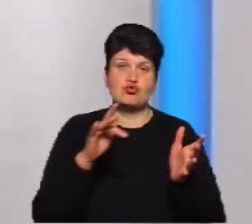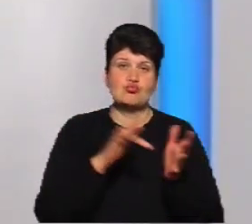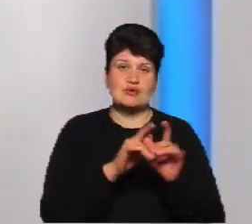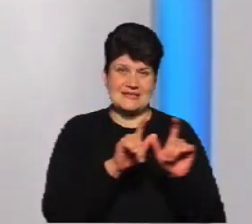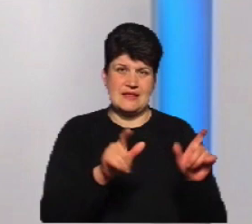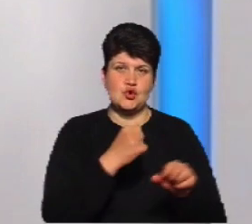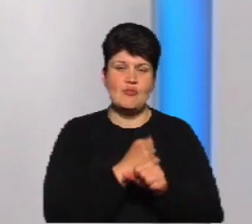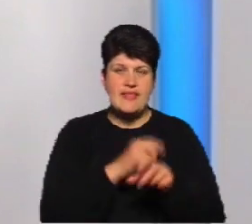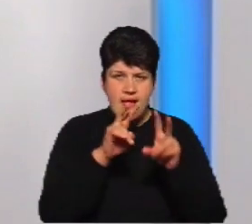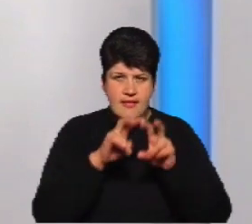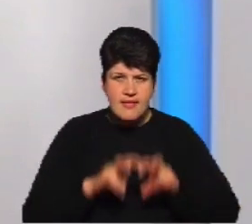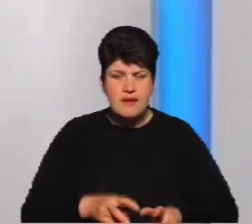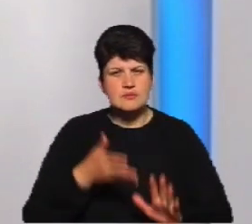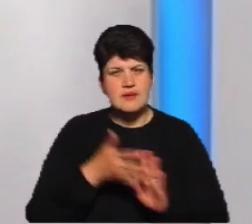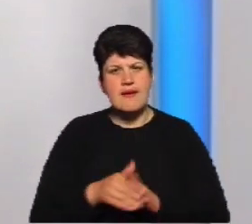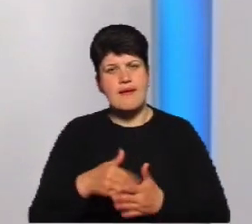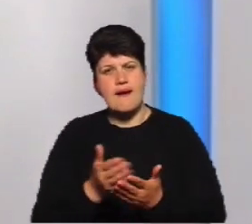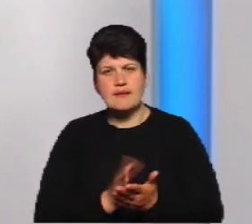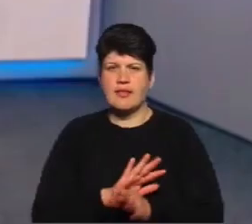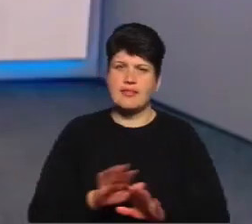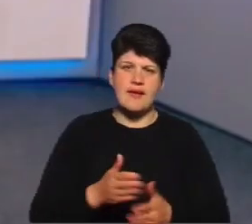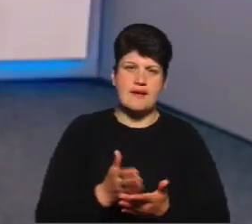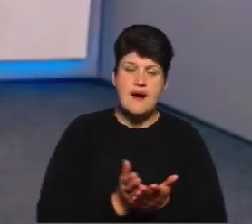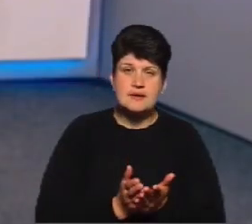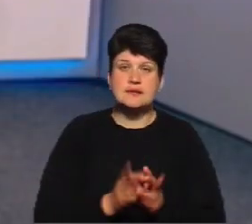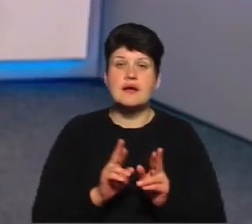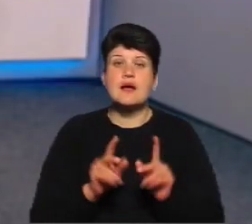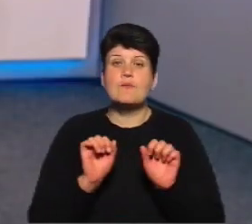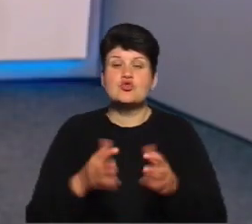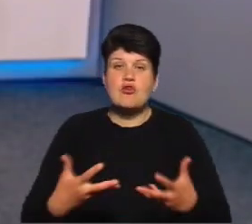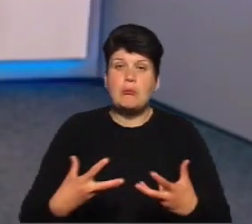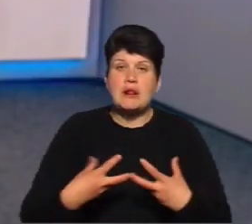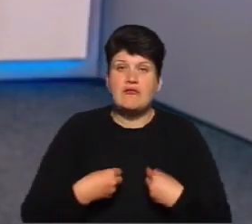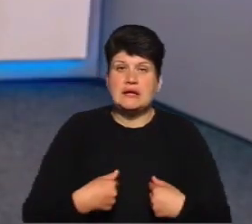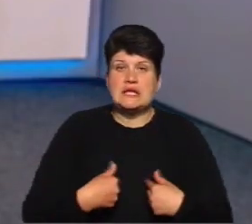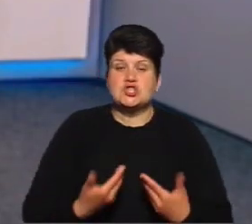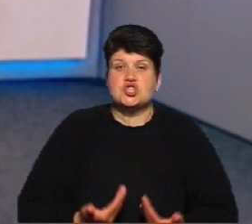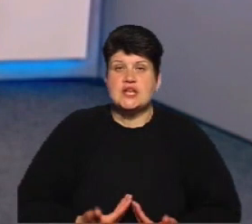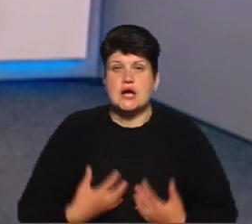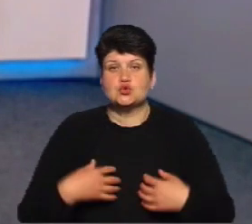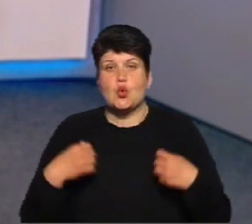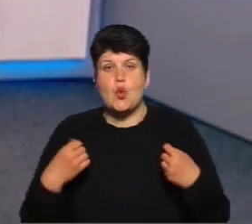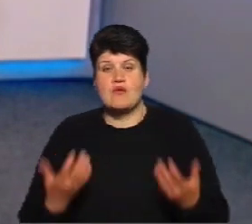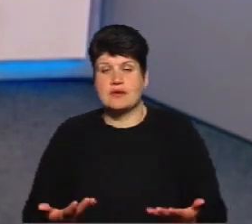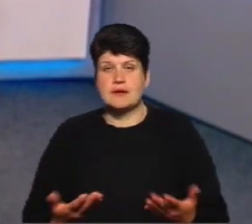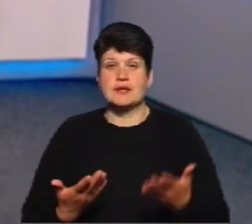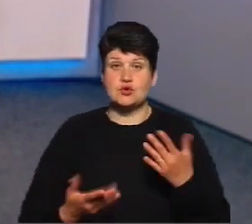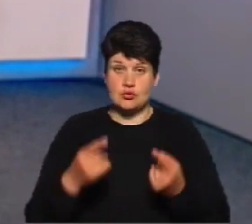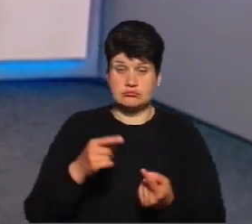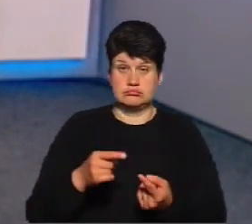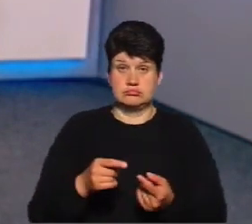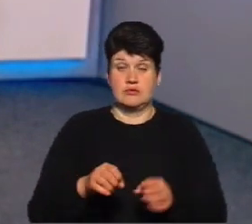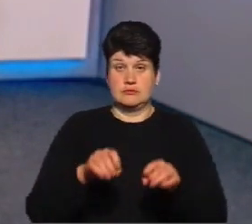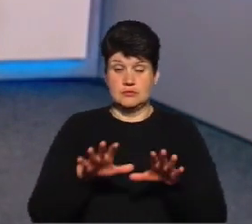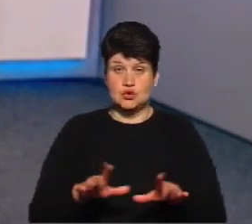зрозуміти, наскільки вона якісна, неякісна, і як вона може впливати на їхнє життя і здоров'я. Якщо при визначенні, що вода не